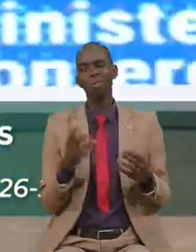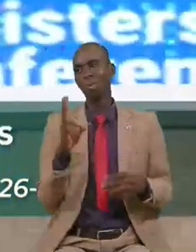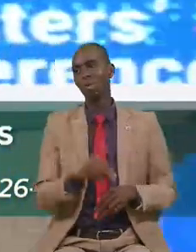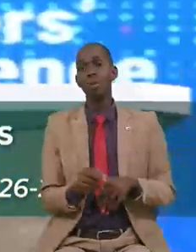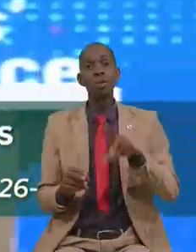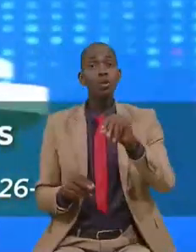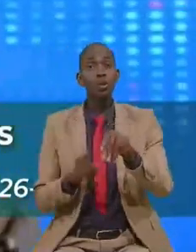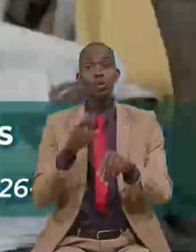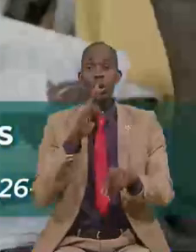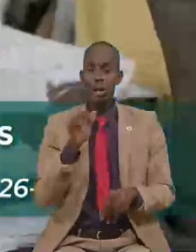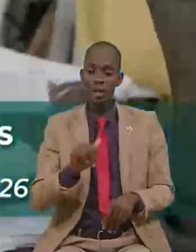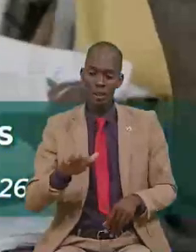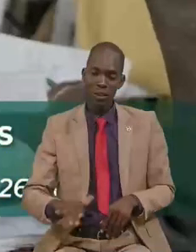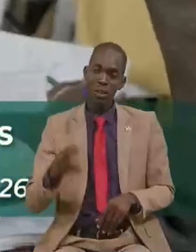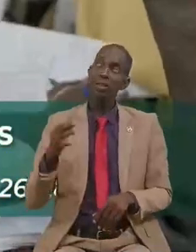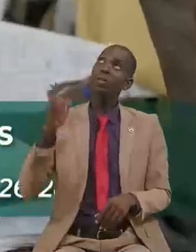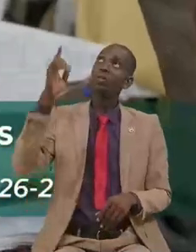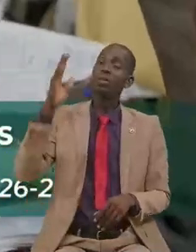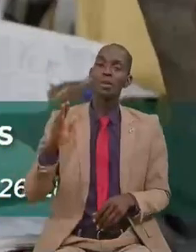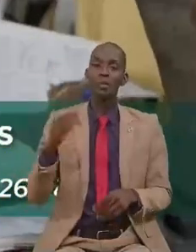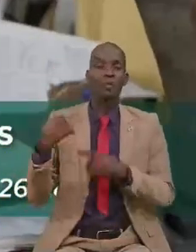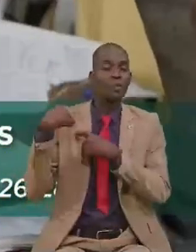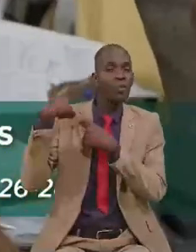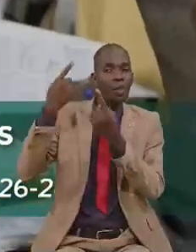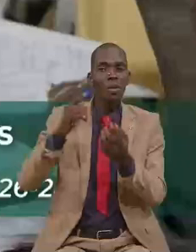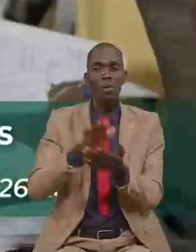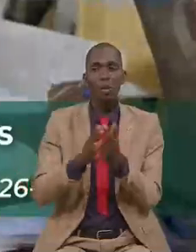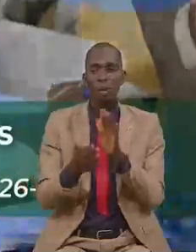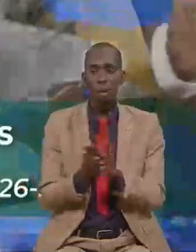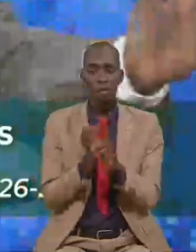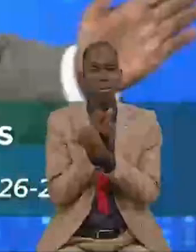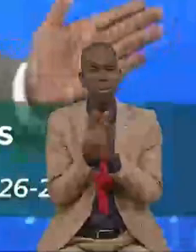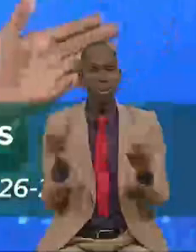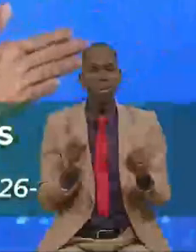Dieu. Depuis que tu es né de nouveau,